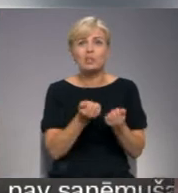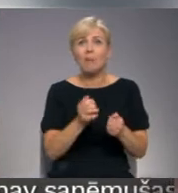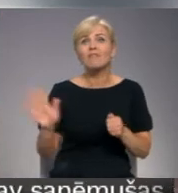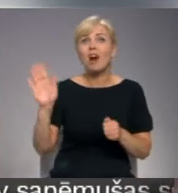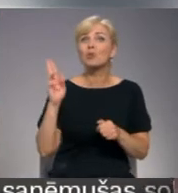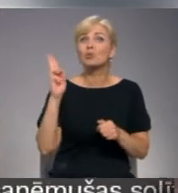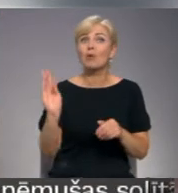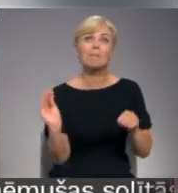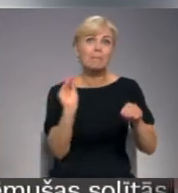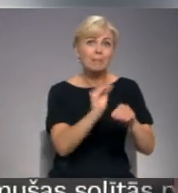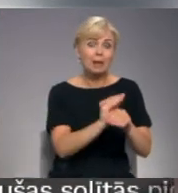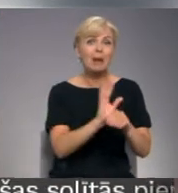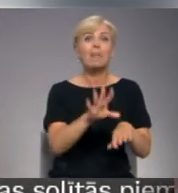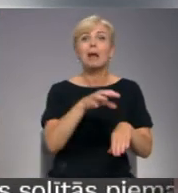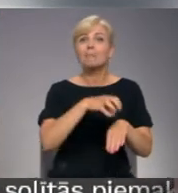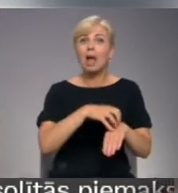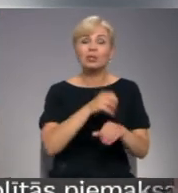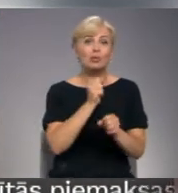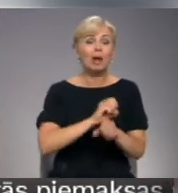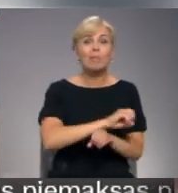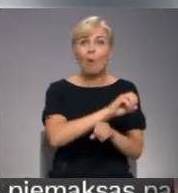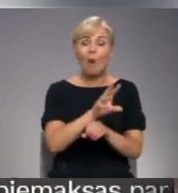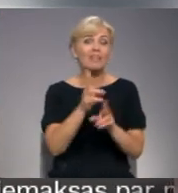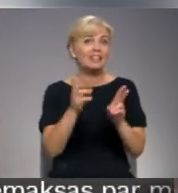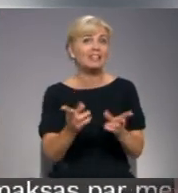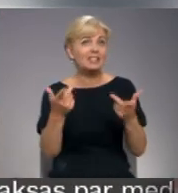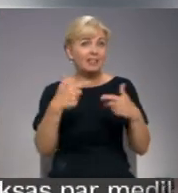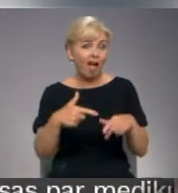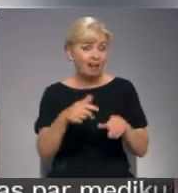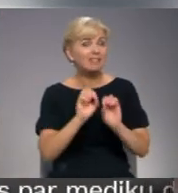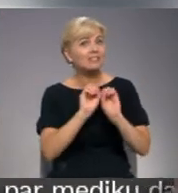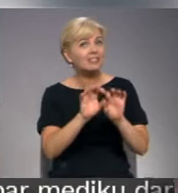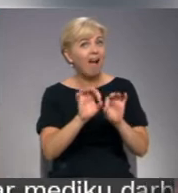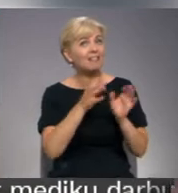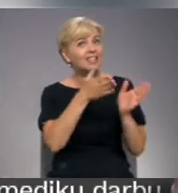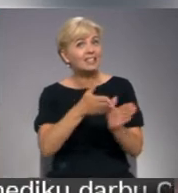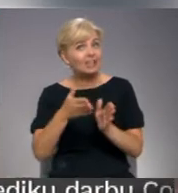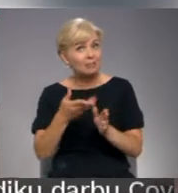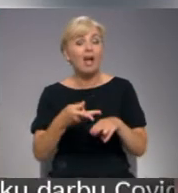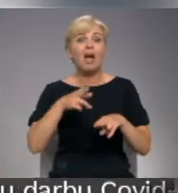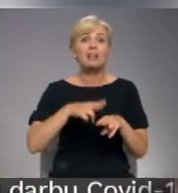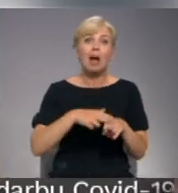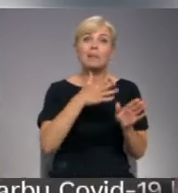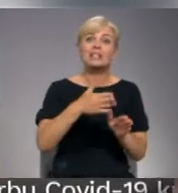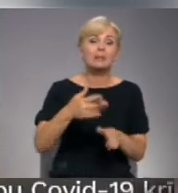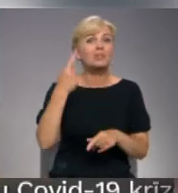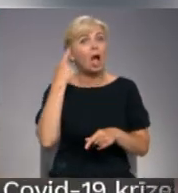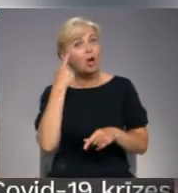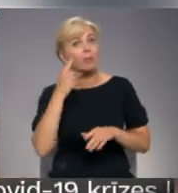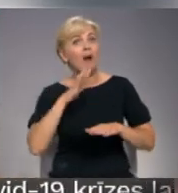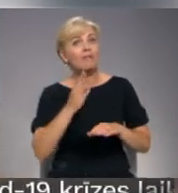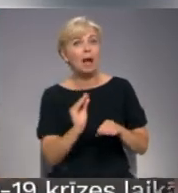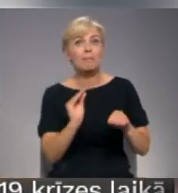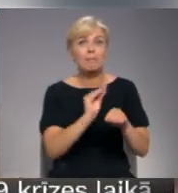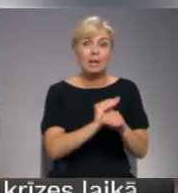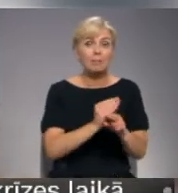piemaksas par mediķu darbu COVID-19 krīzes laikā, tā norāda slimnīcas. Tāpēc tām jāizšķiras vai piemaksas izmaksāt